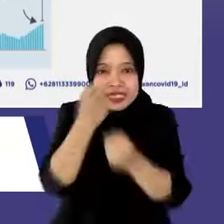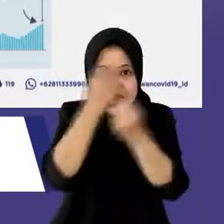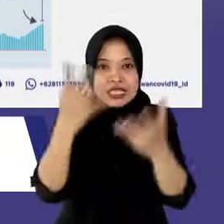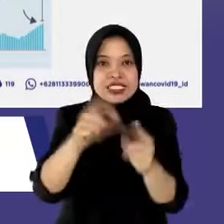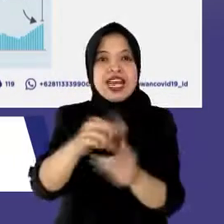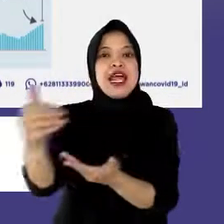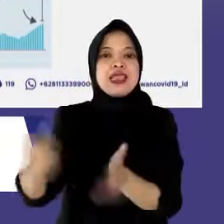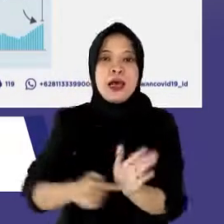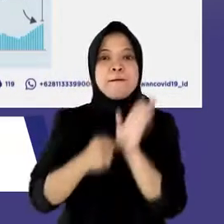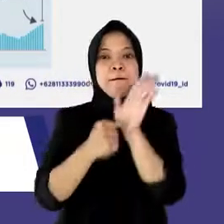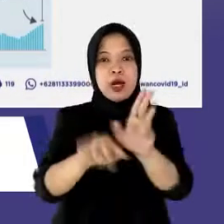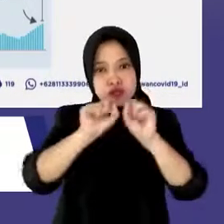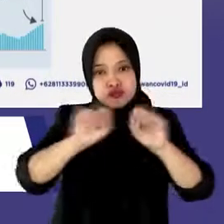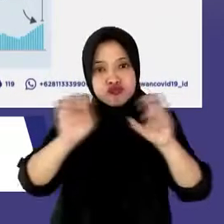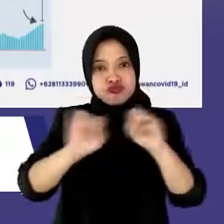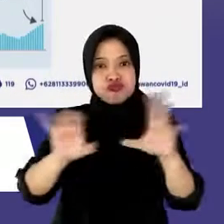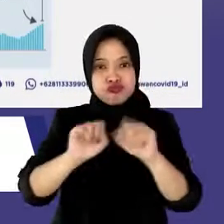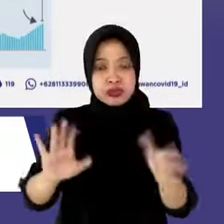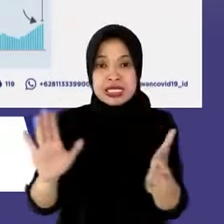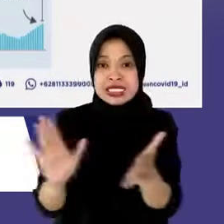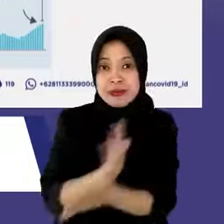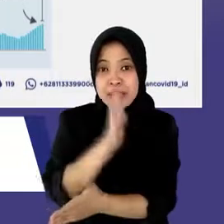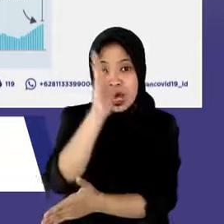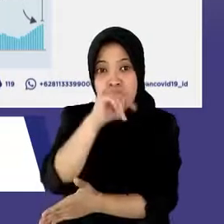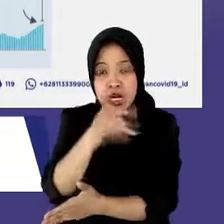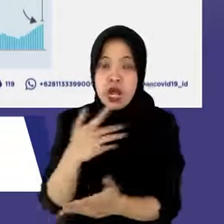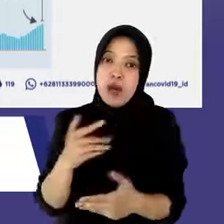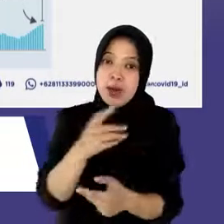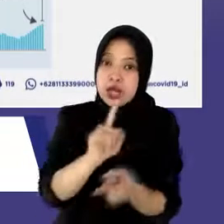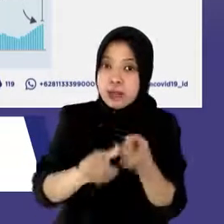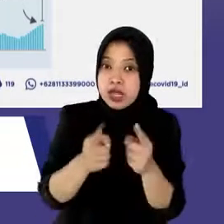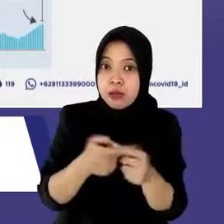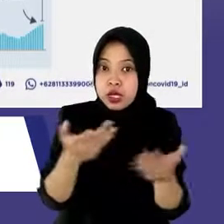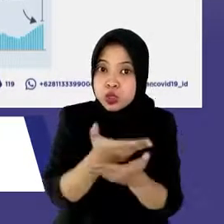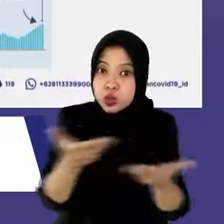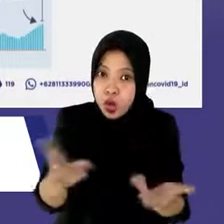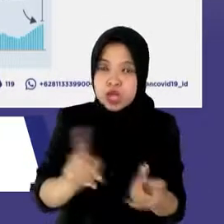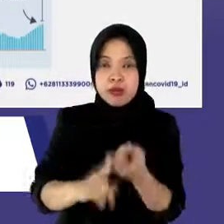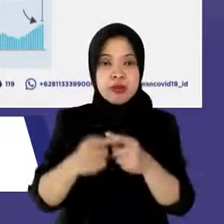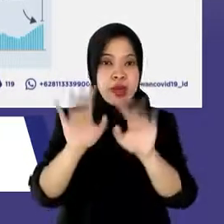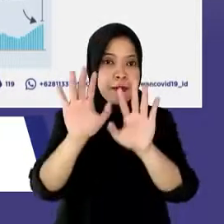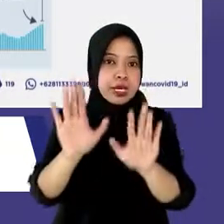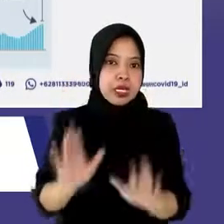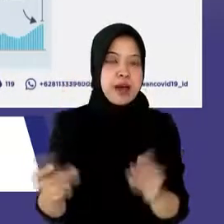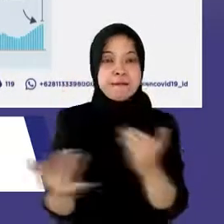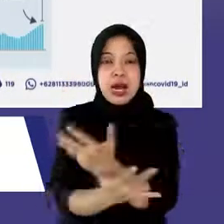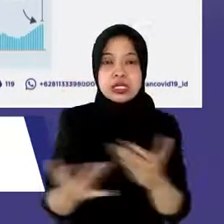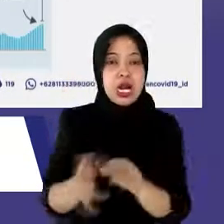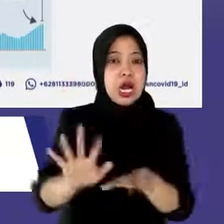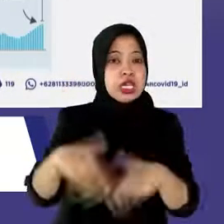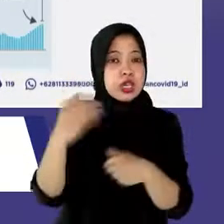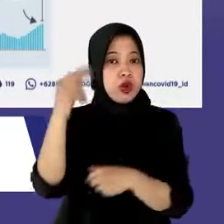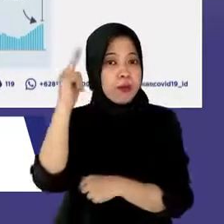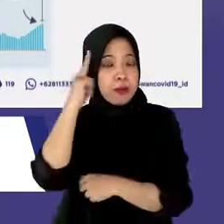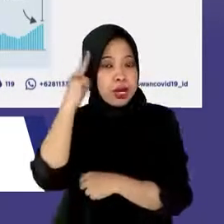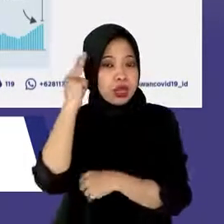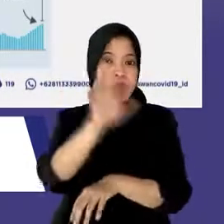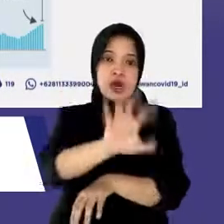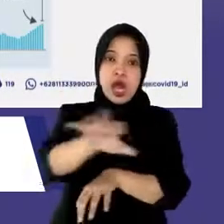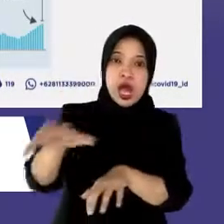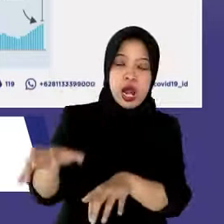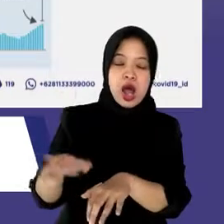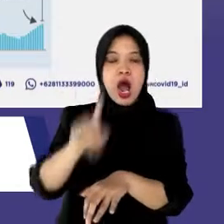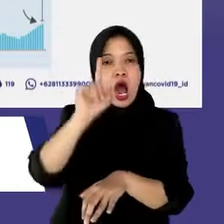itu dalam kesempatan kali ini saya mencoba mengajak rekan-rekan media masyarakat maupun jajaran pemerintah daerah